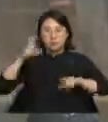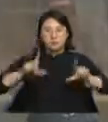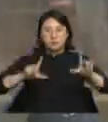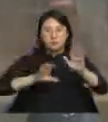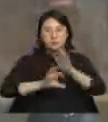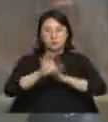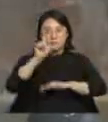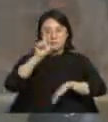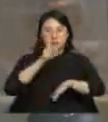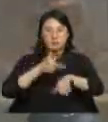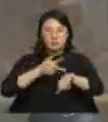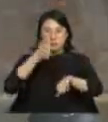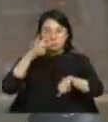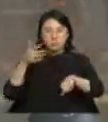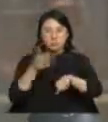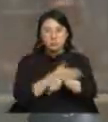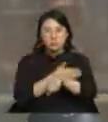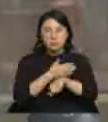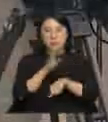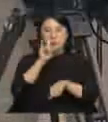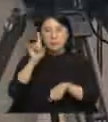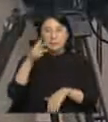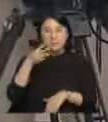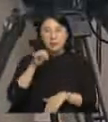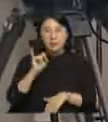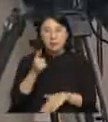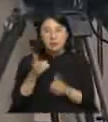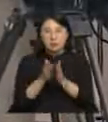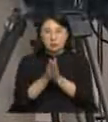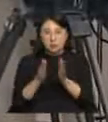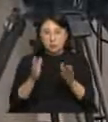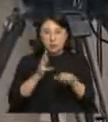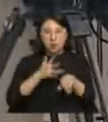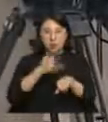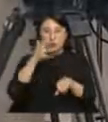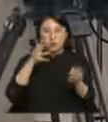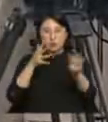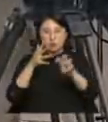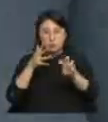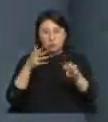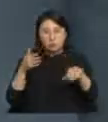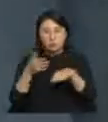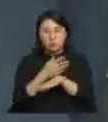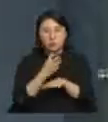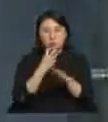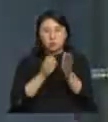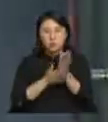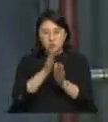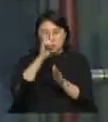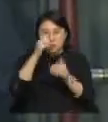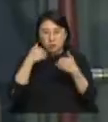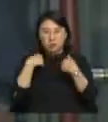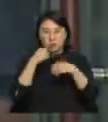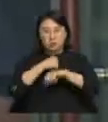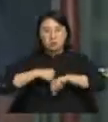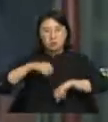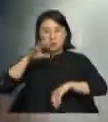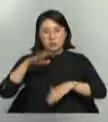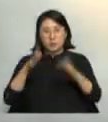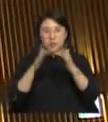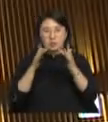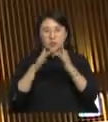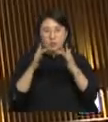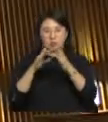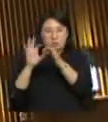오전 7시쯤 고 박 시장의 발인이 진행됐고 오전 8시 30분쯤엔 서울시청 다목적 홀에서